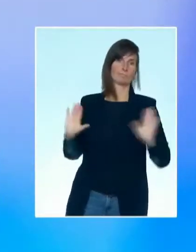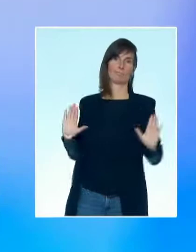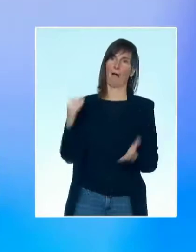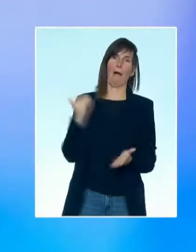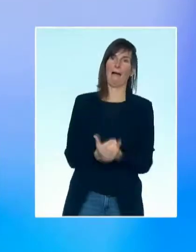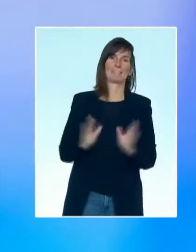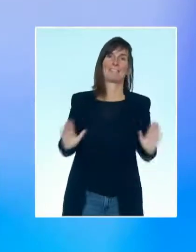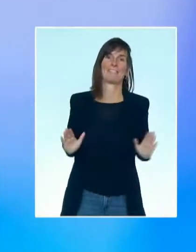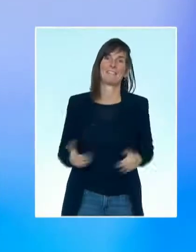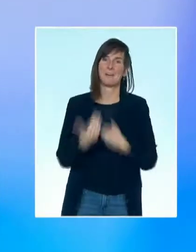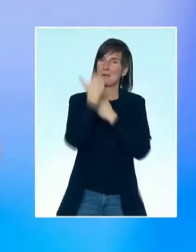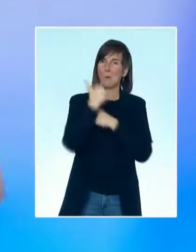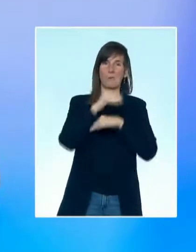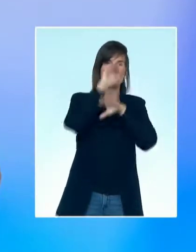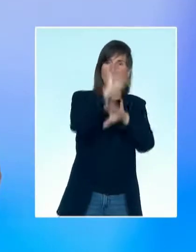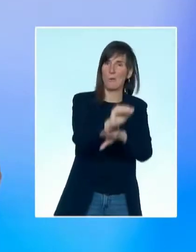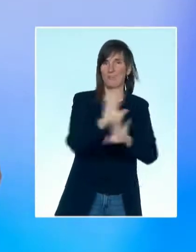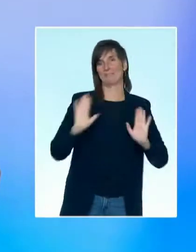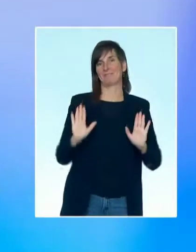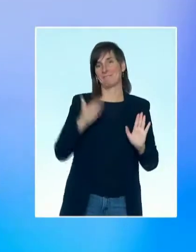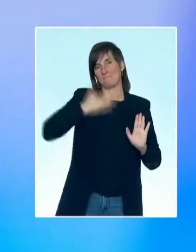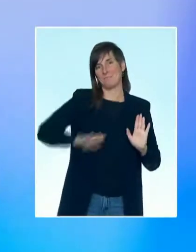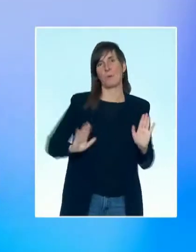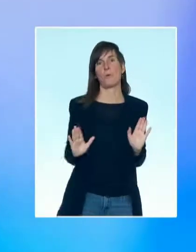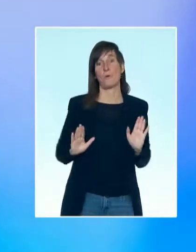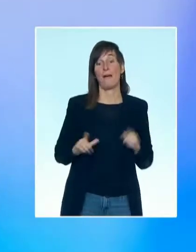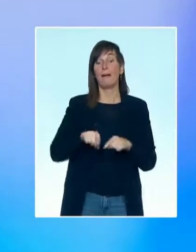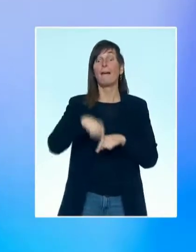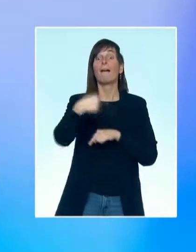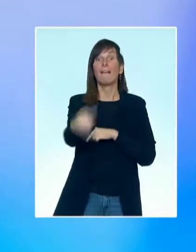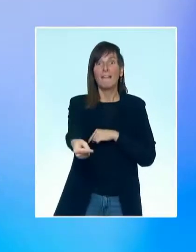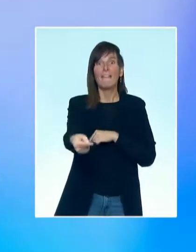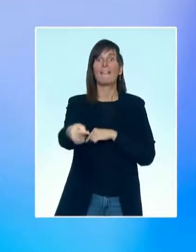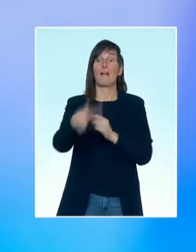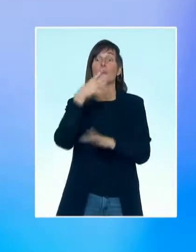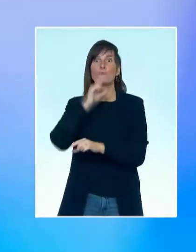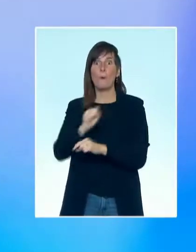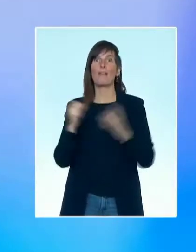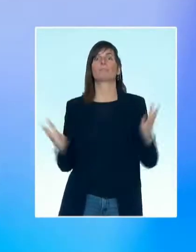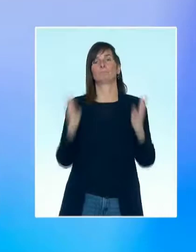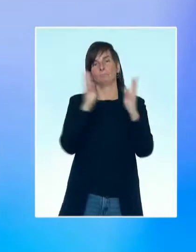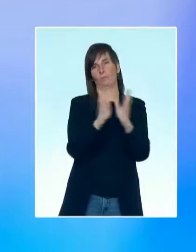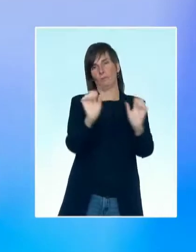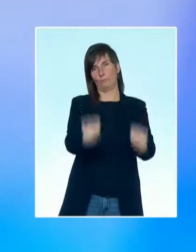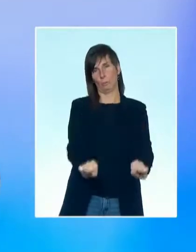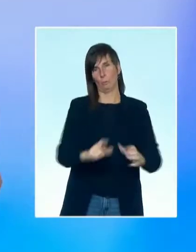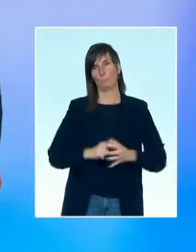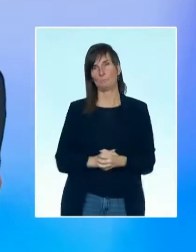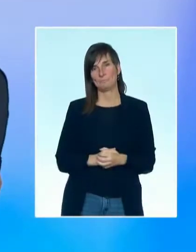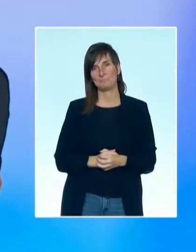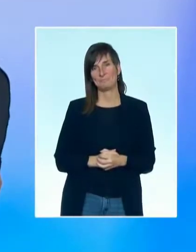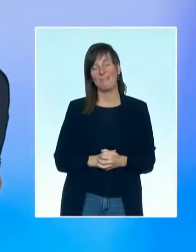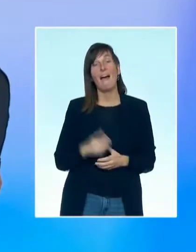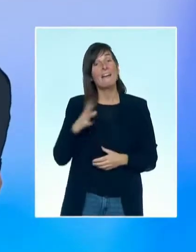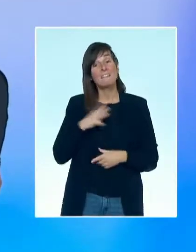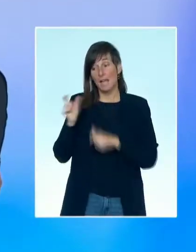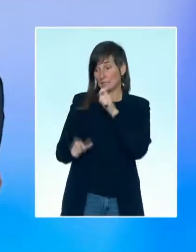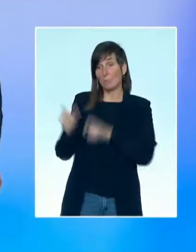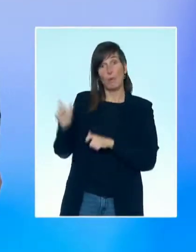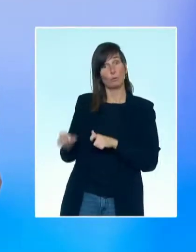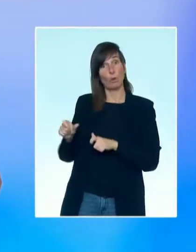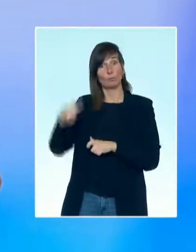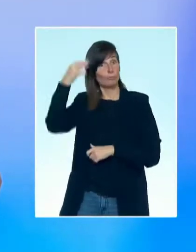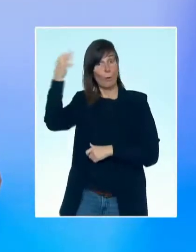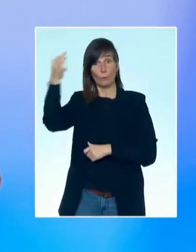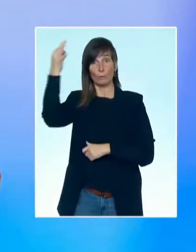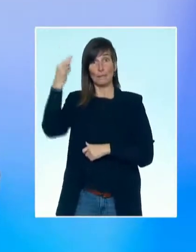Eurialisation. Eurialisation. Bon, je vais le taper, ça, attends. Eurialisation, faut que je cherche le truc, là. Beaucoup ont commencé spontanément.